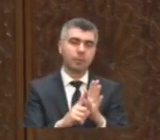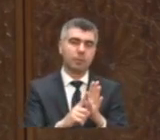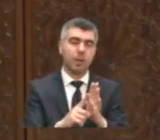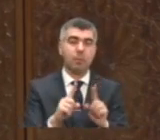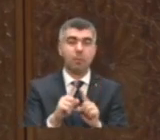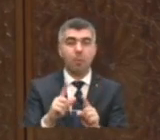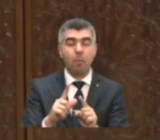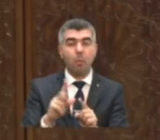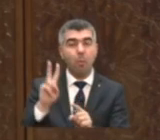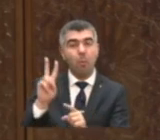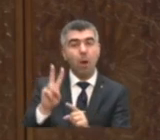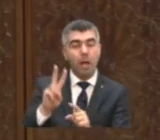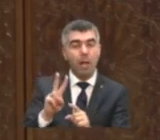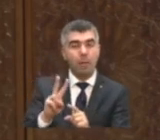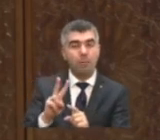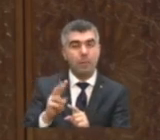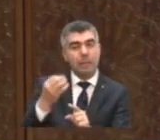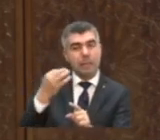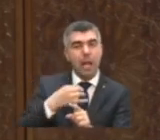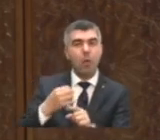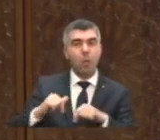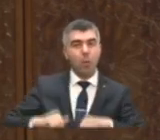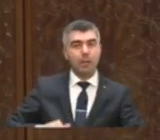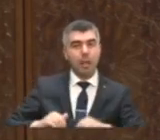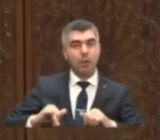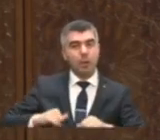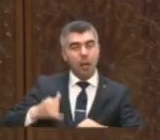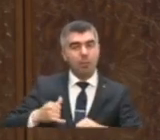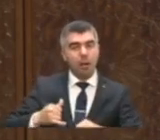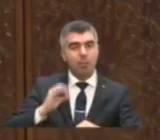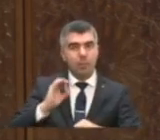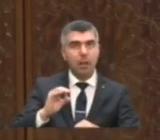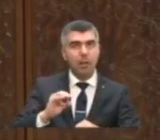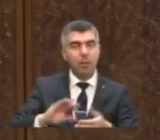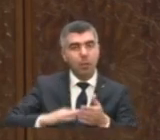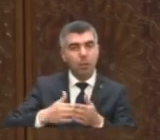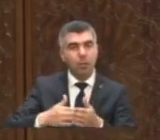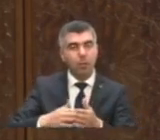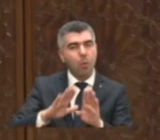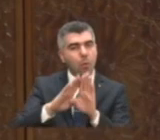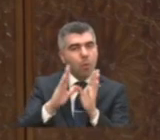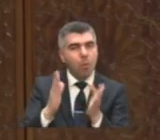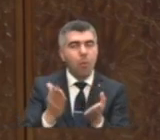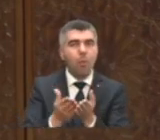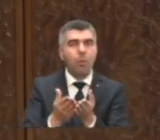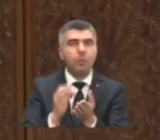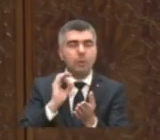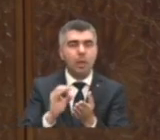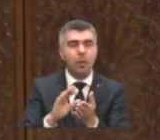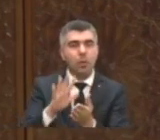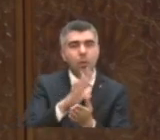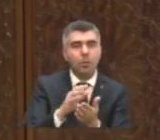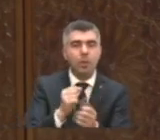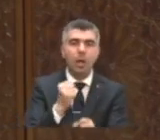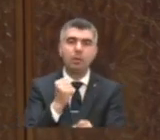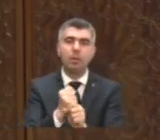تابعه وزارة الشباب الا من غير اللي مازال موجودوا كلهم حاليا اخوات واخوان خدامين